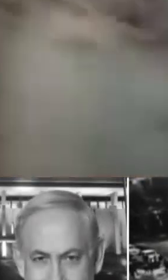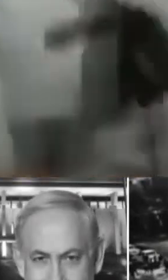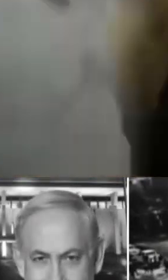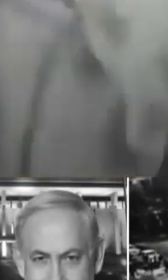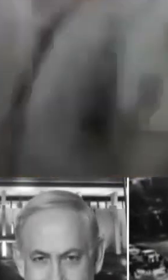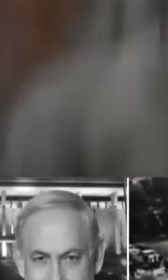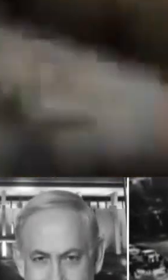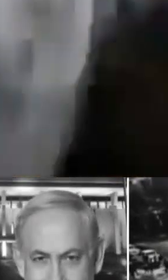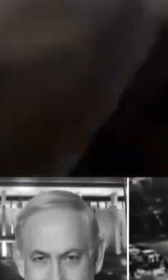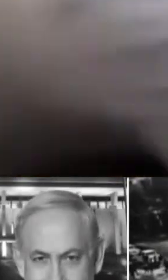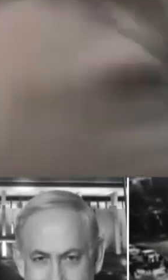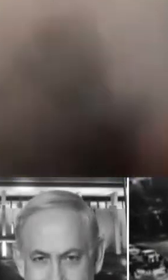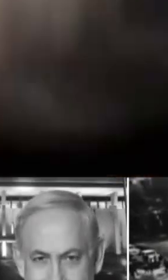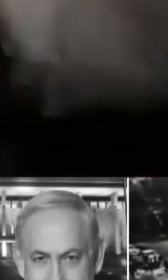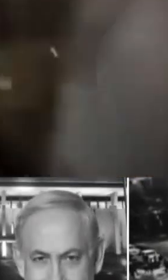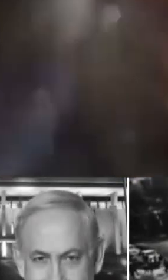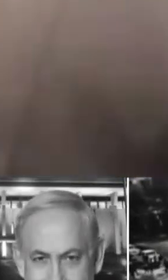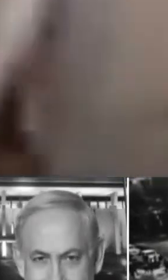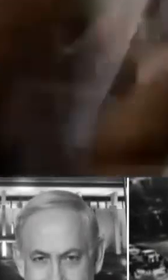האלימות בהפגנות בבלפור.